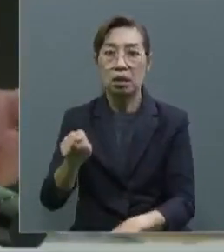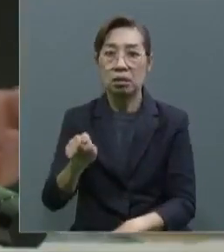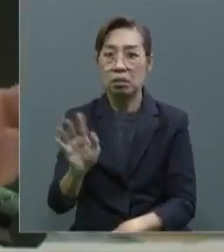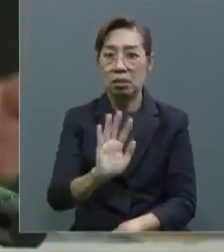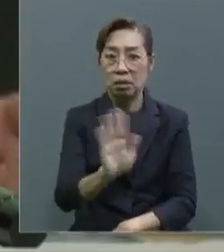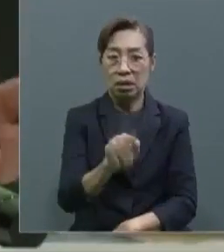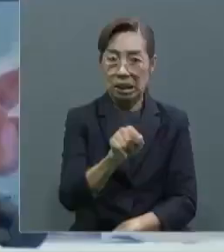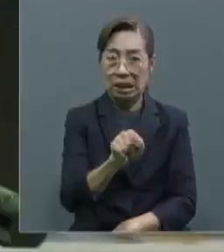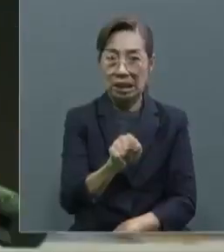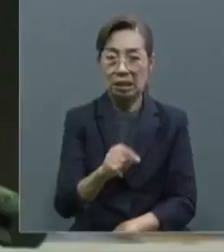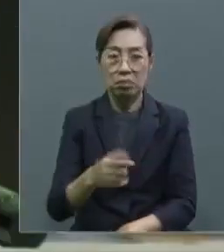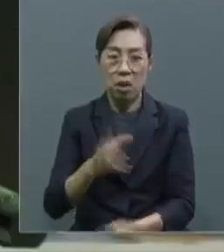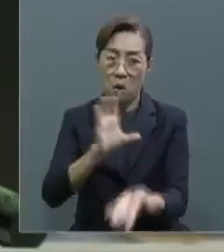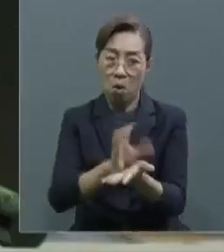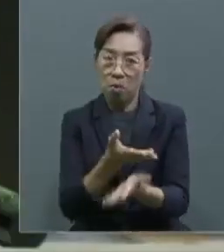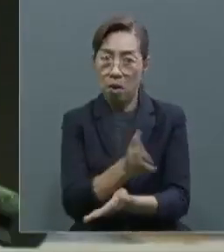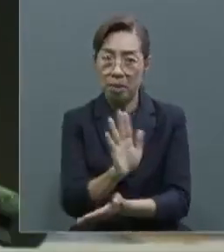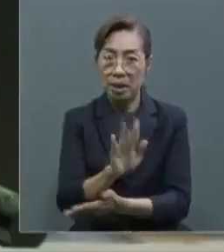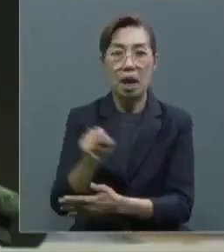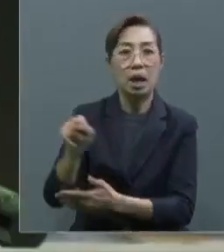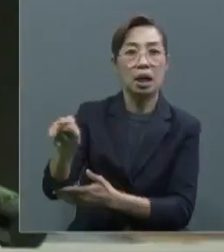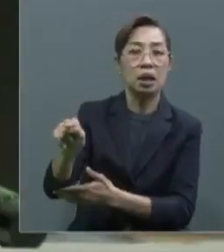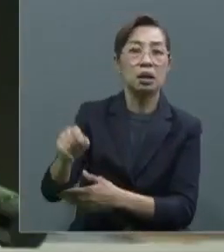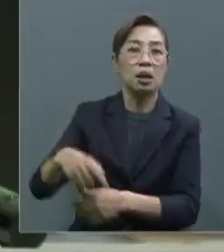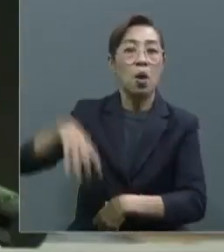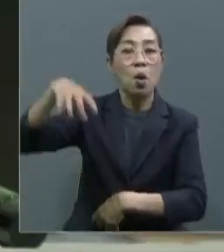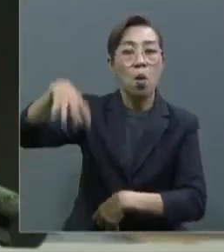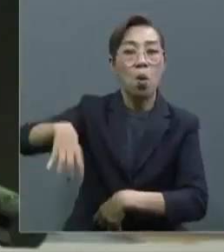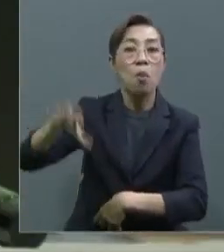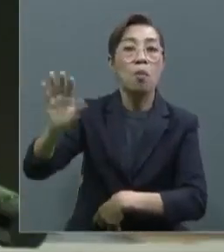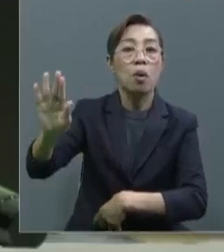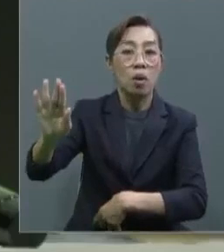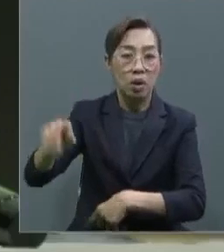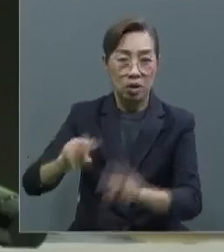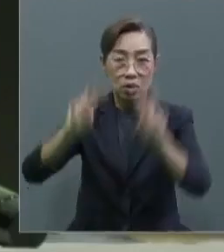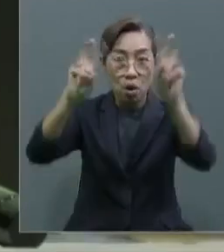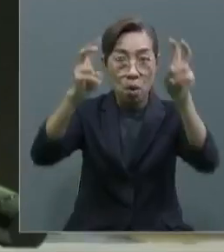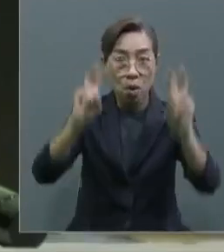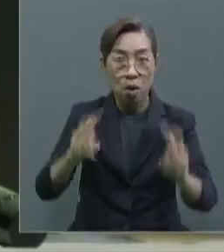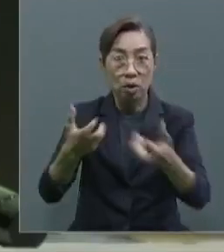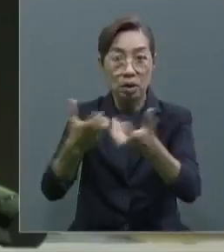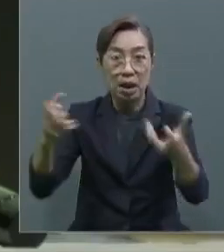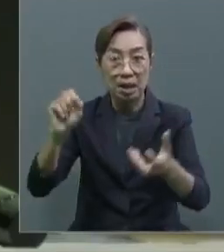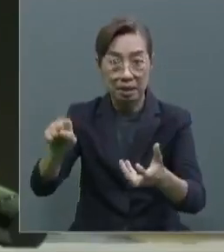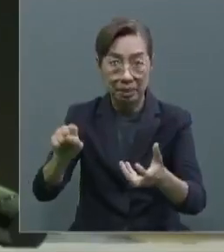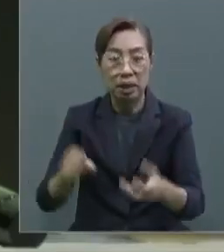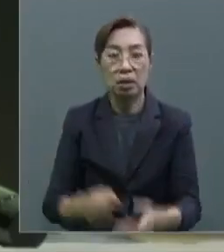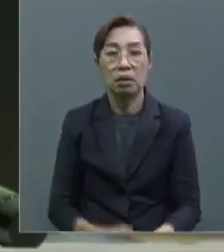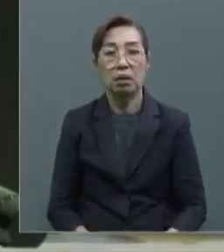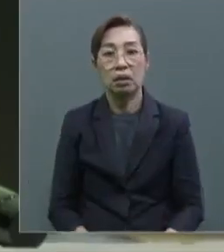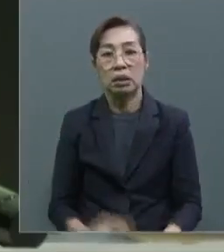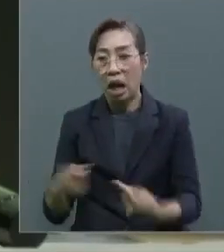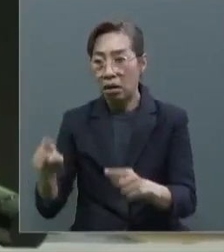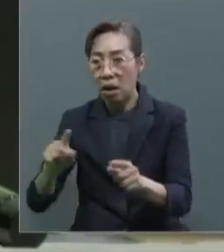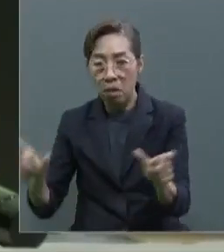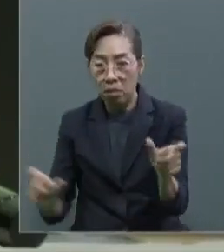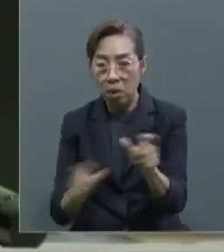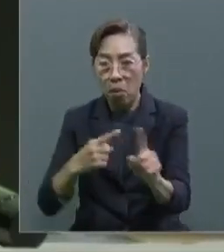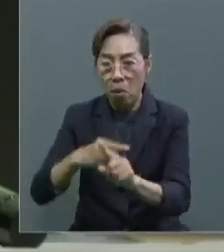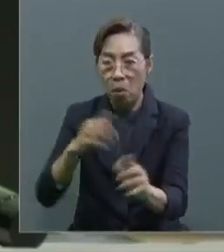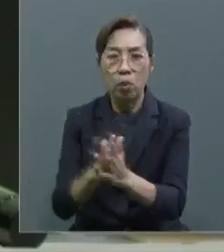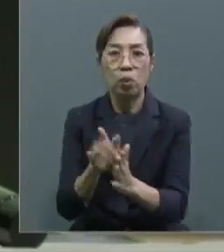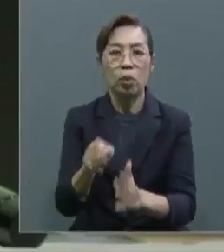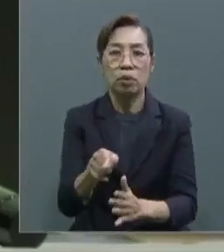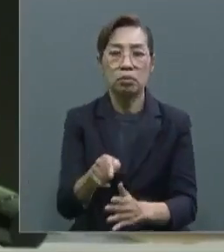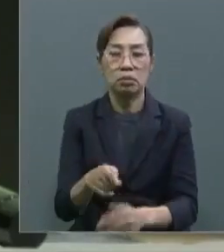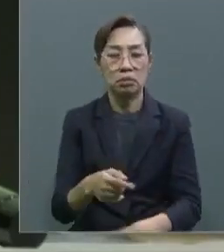ไปตั้งในหมวดค่าคลุพันธ์ค่าขุดเจาะต่างๆก็ควรจะตั้งในหมวดค่าใช้สอยมันถึงจะถูกกรรมาธิการก็ยิ่งสงสัยว่